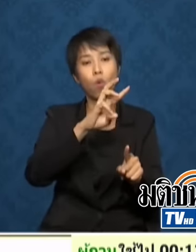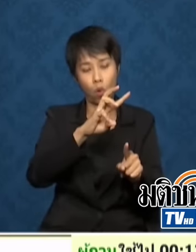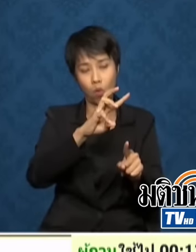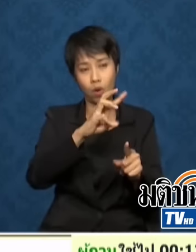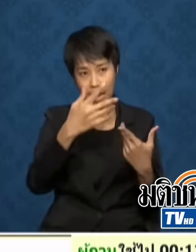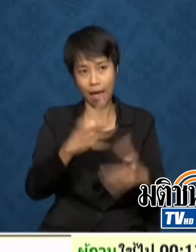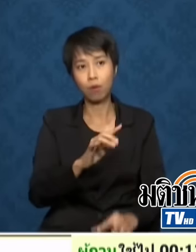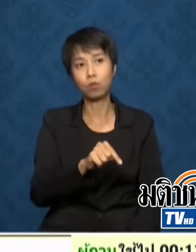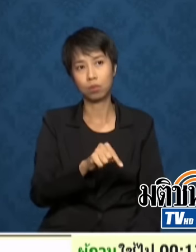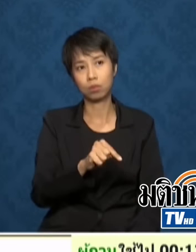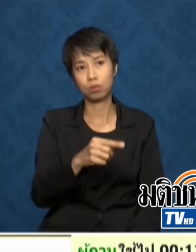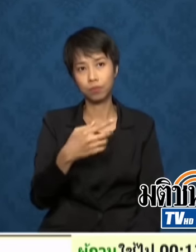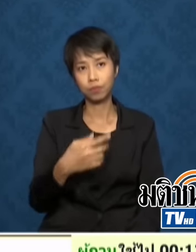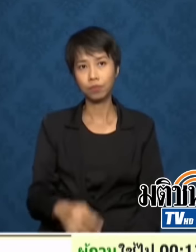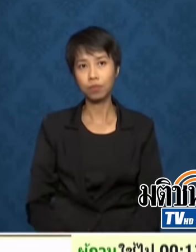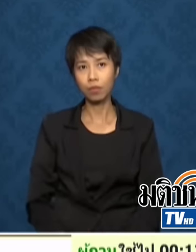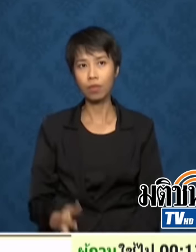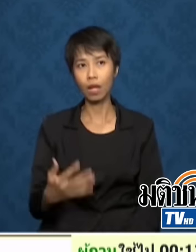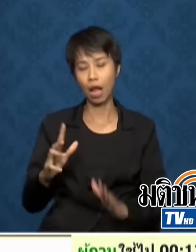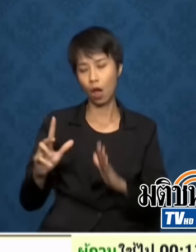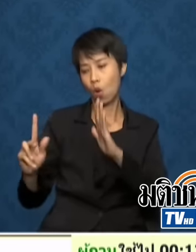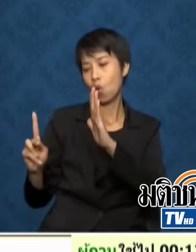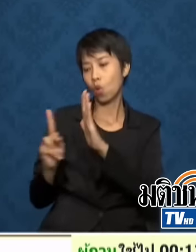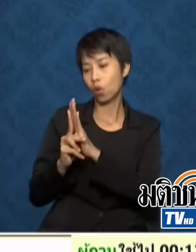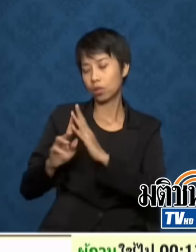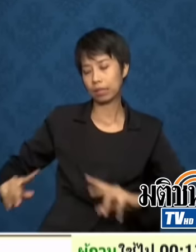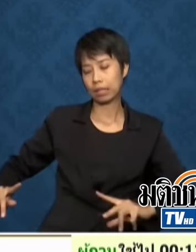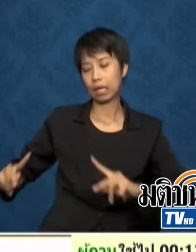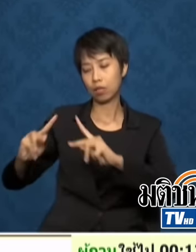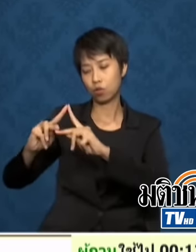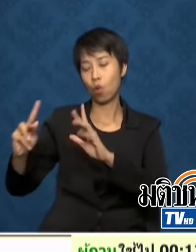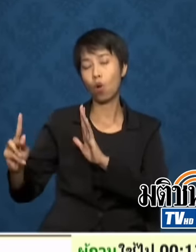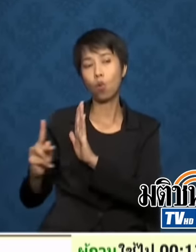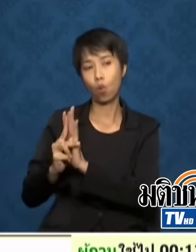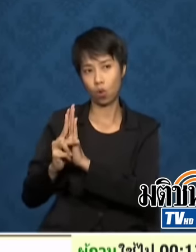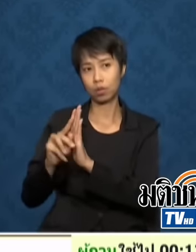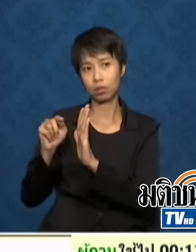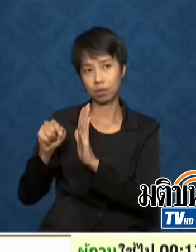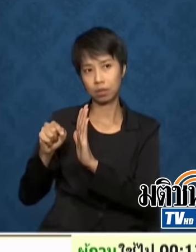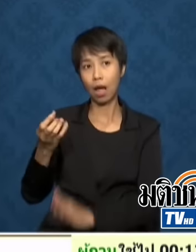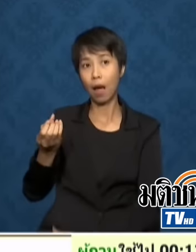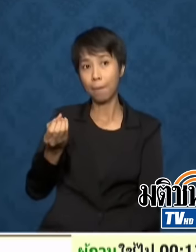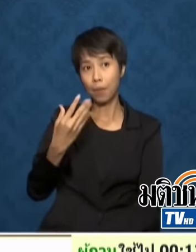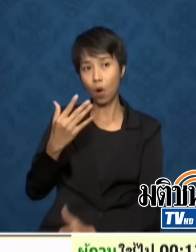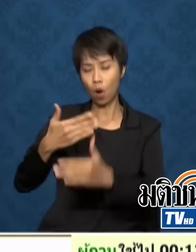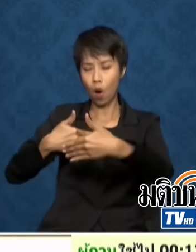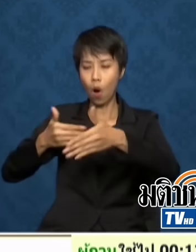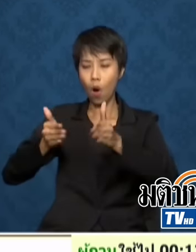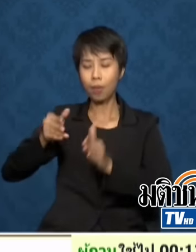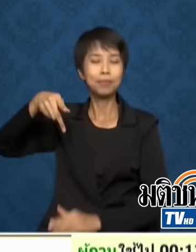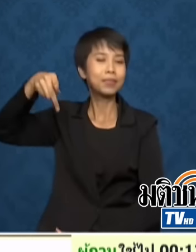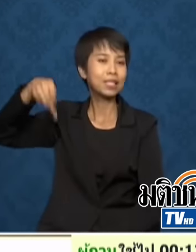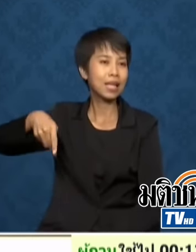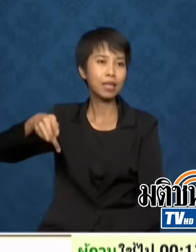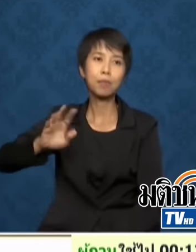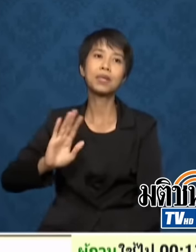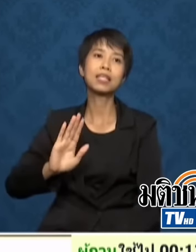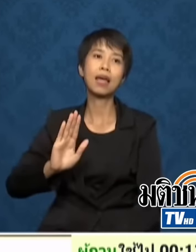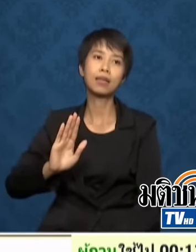แล้วก็ในกฎกระทรวงเนี่ยเขาไม่ได้บอกเป็นห้องพิเศษนะเขาบอก